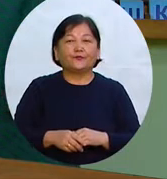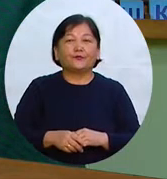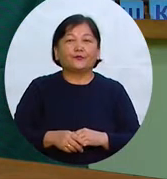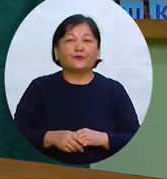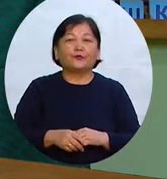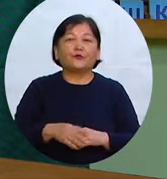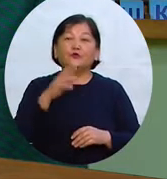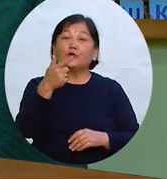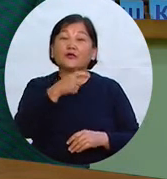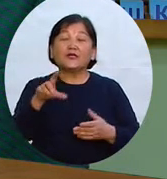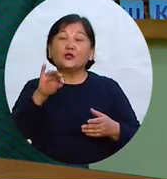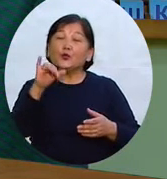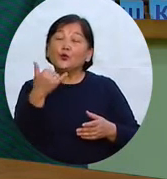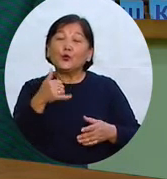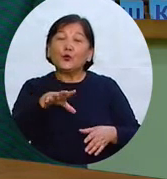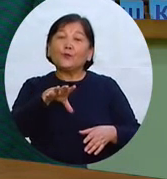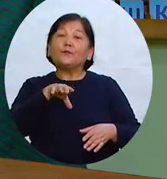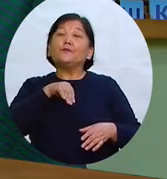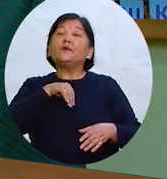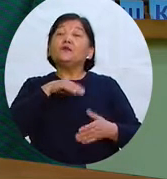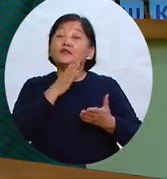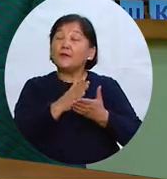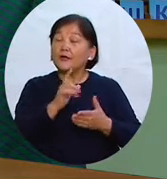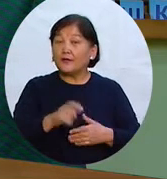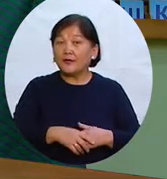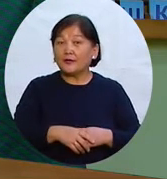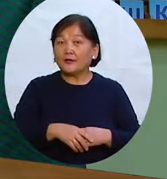За тэгвэл шүлгээс юу мэдэрсэн бэ?